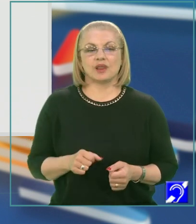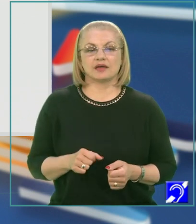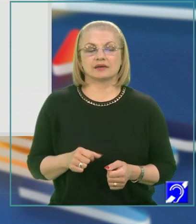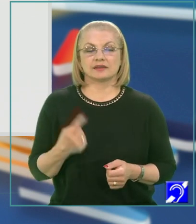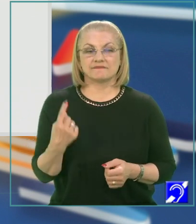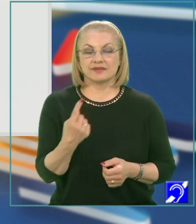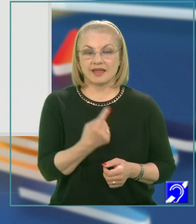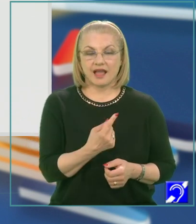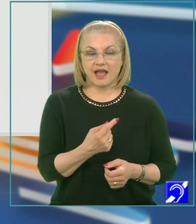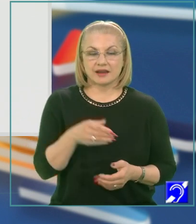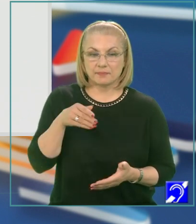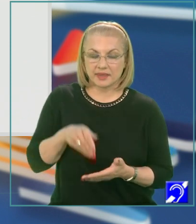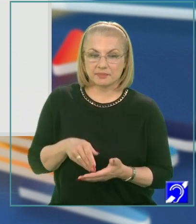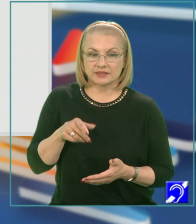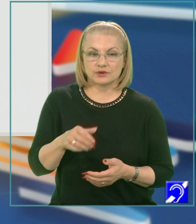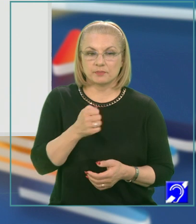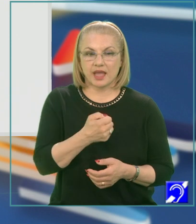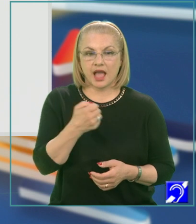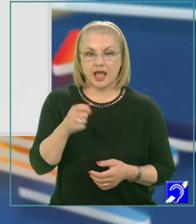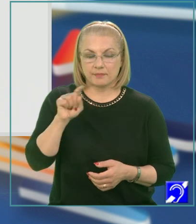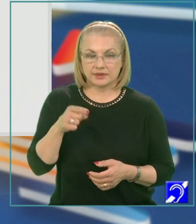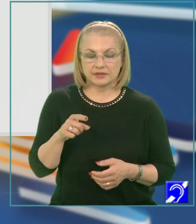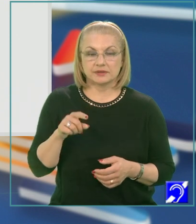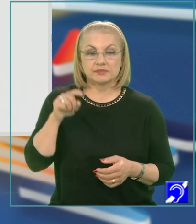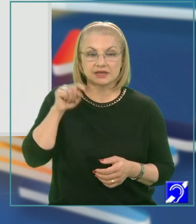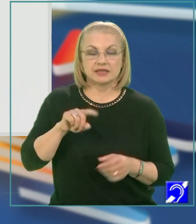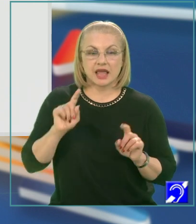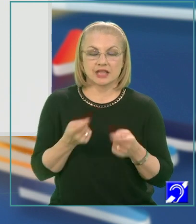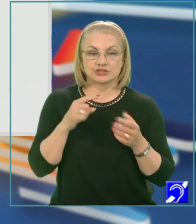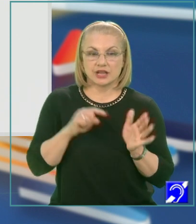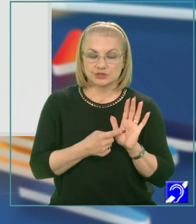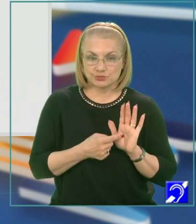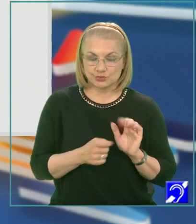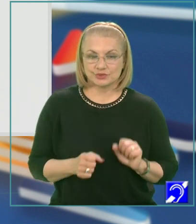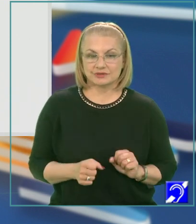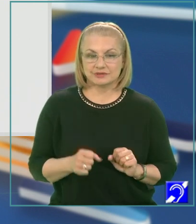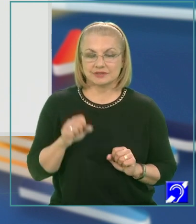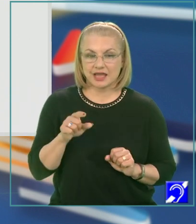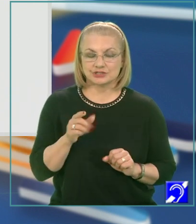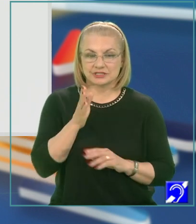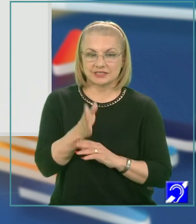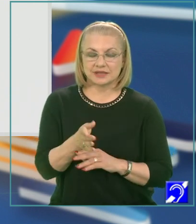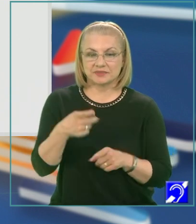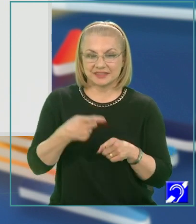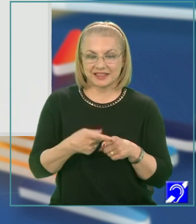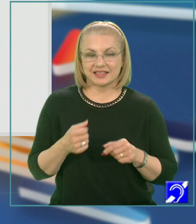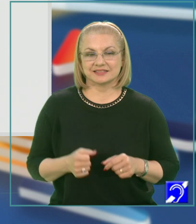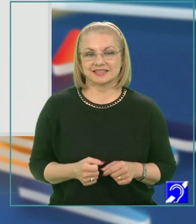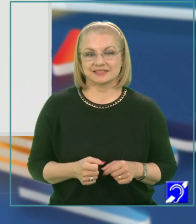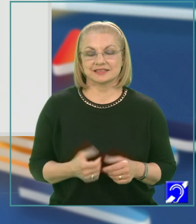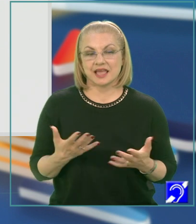Fiecare perpendiculară pe A' în același punct a acestei drepte de intersecție. Și atunci